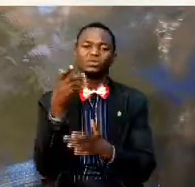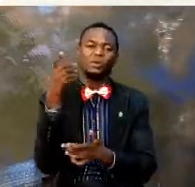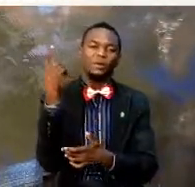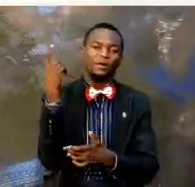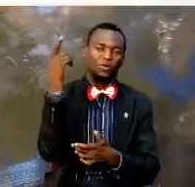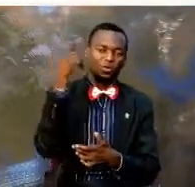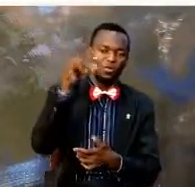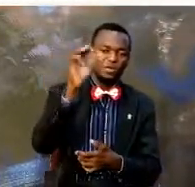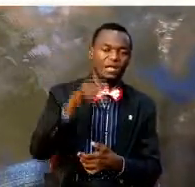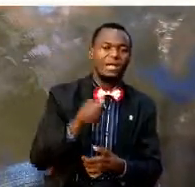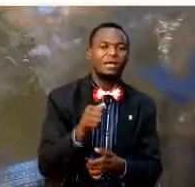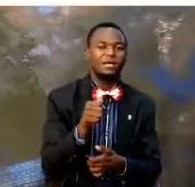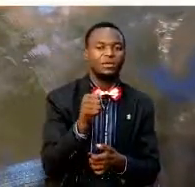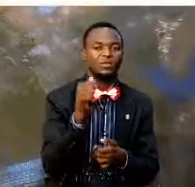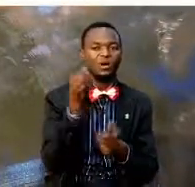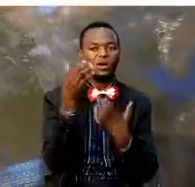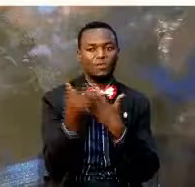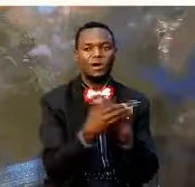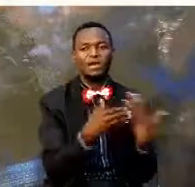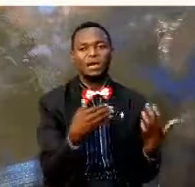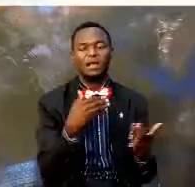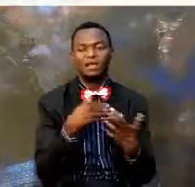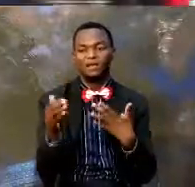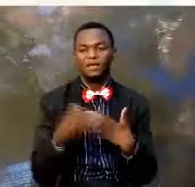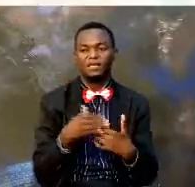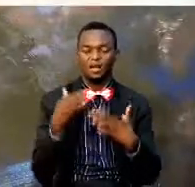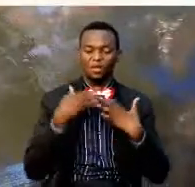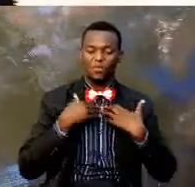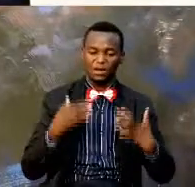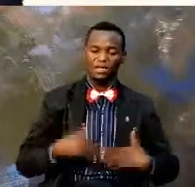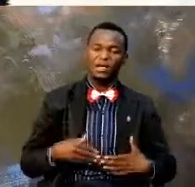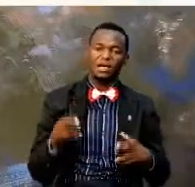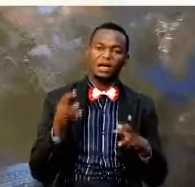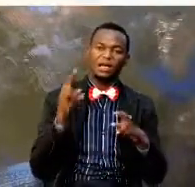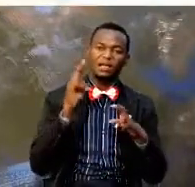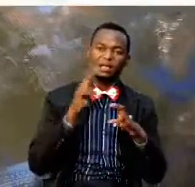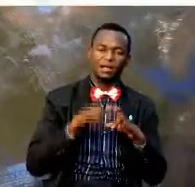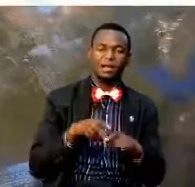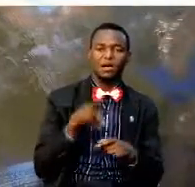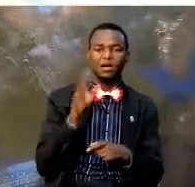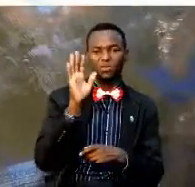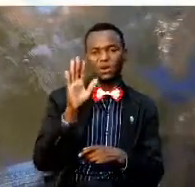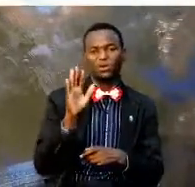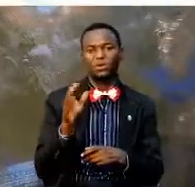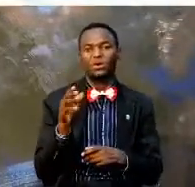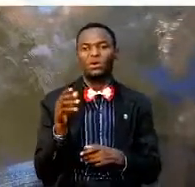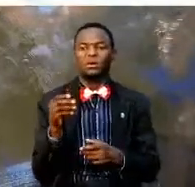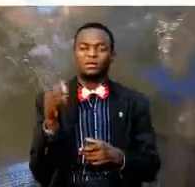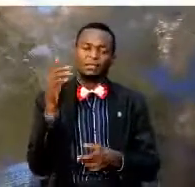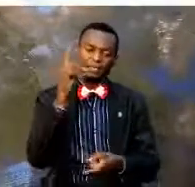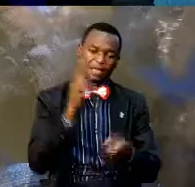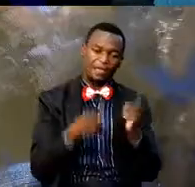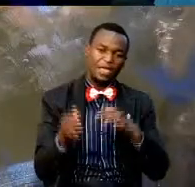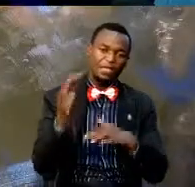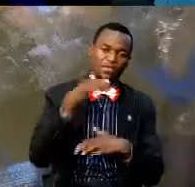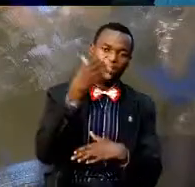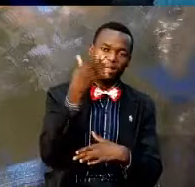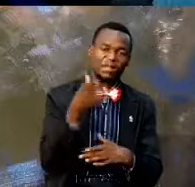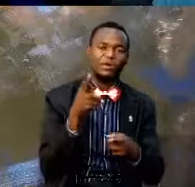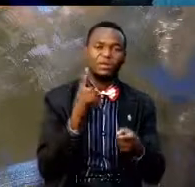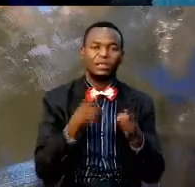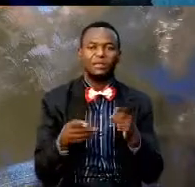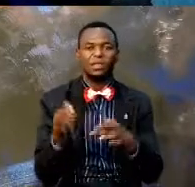Huyo ndiye anaitwa mwana aliyefanyika mwili, aliyekuwako kabla dunia haijakuwako. Tembea pale ulipo jioni ya leo. Tembeeni